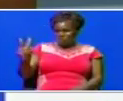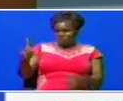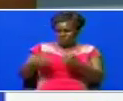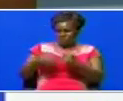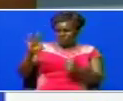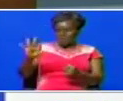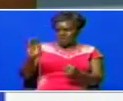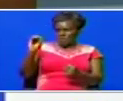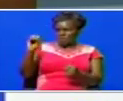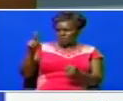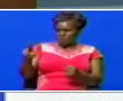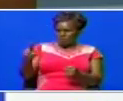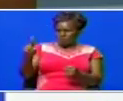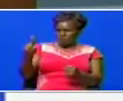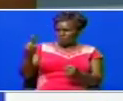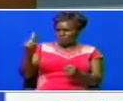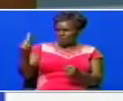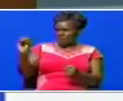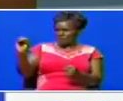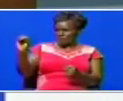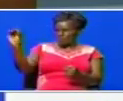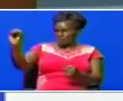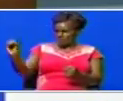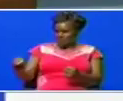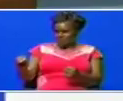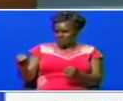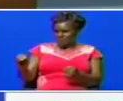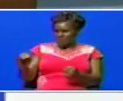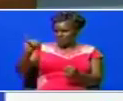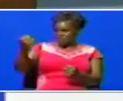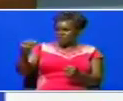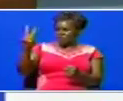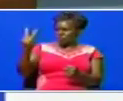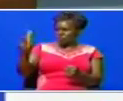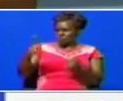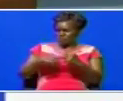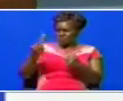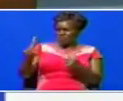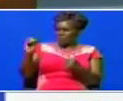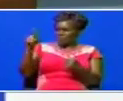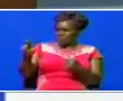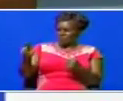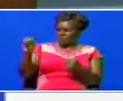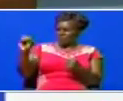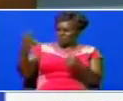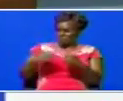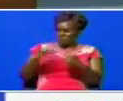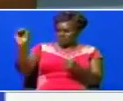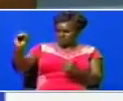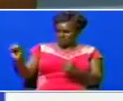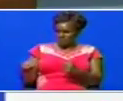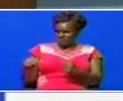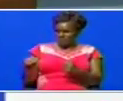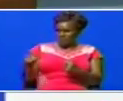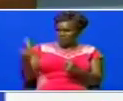263, 0.10%. Shakalaka Jirongo, 226, 0.08%.